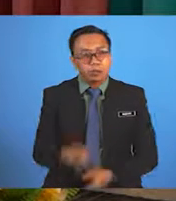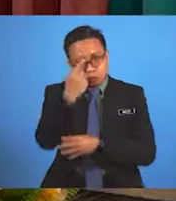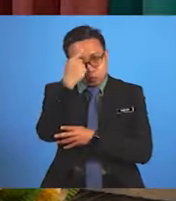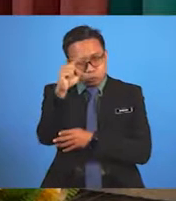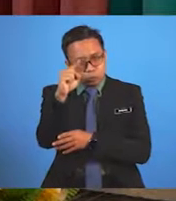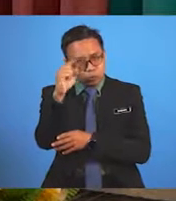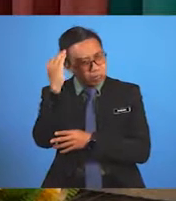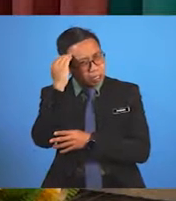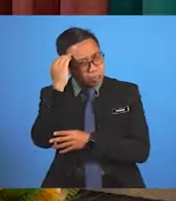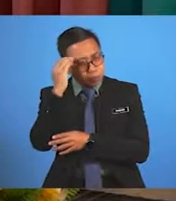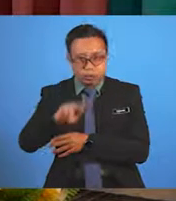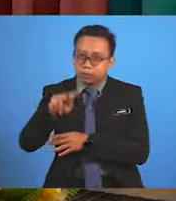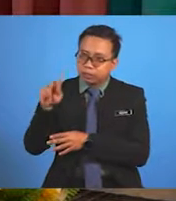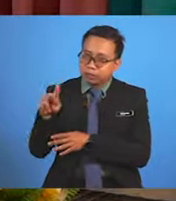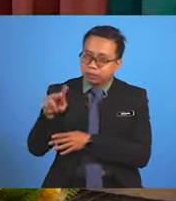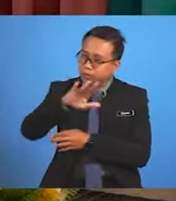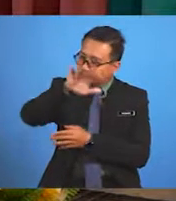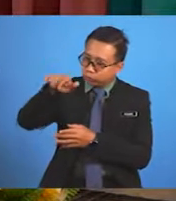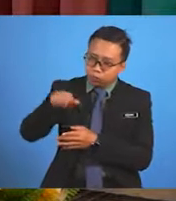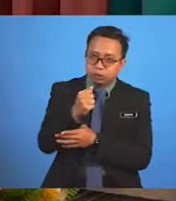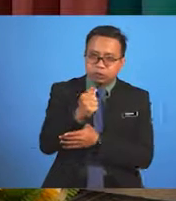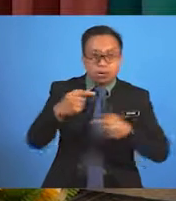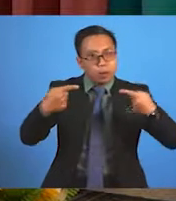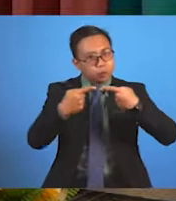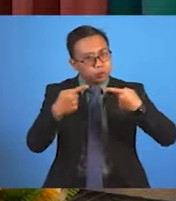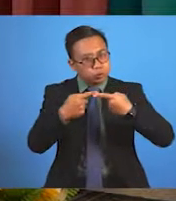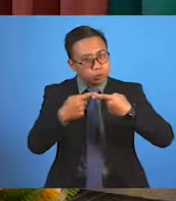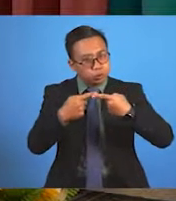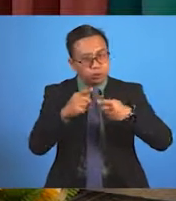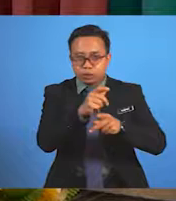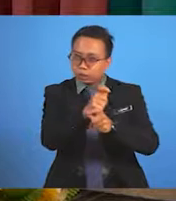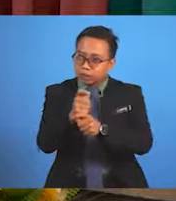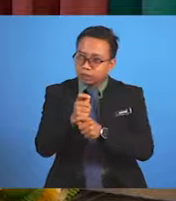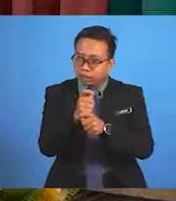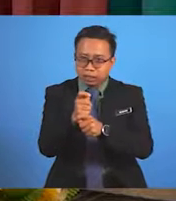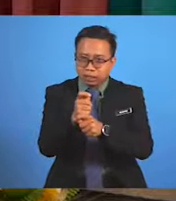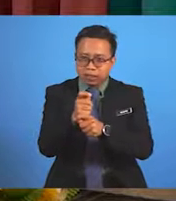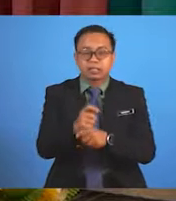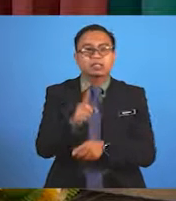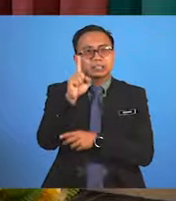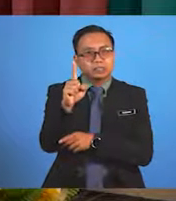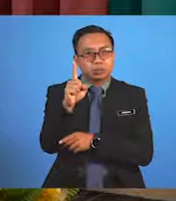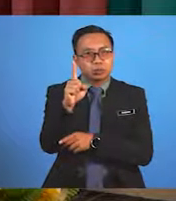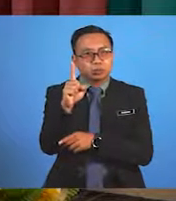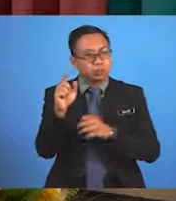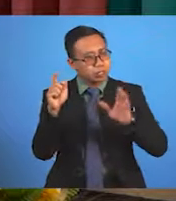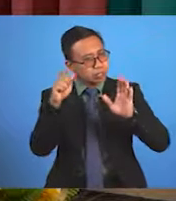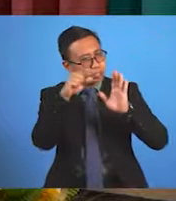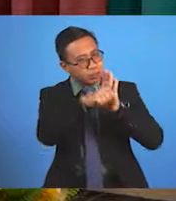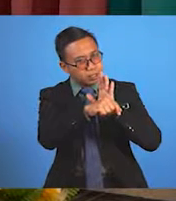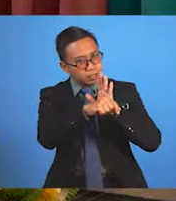Untuk pengetahuan pelajar-pelajar sekalian, musuh kepada tenakan merupakan satu ancaman